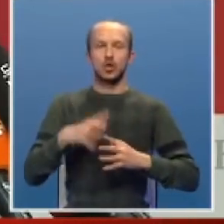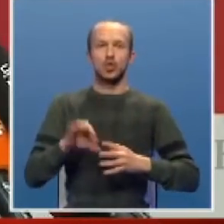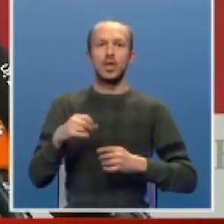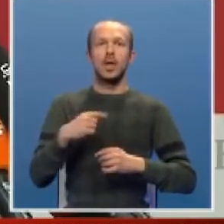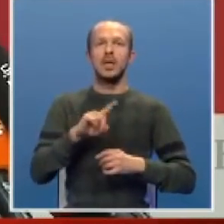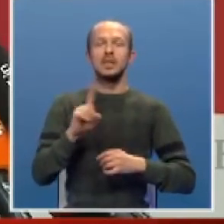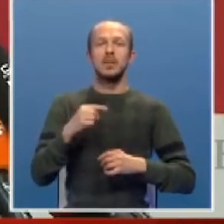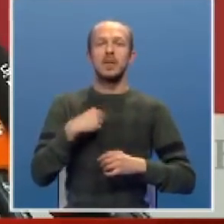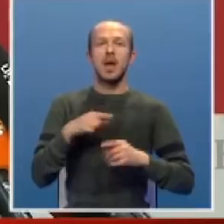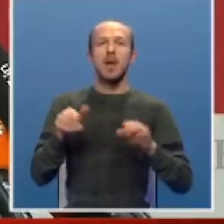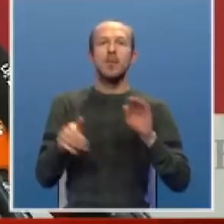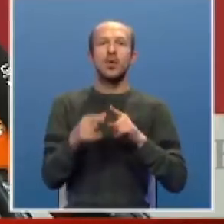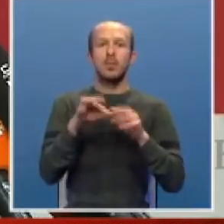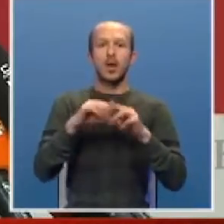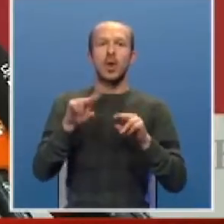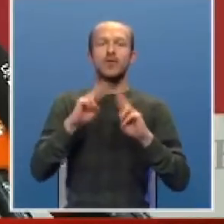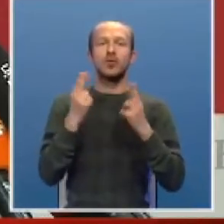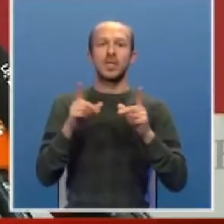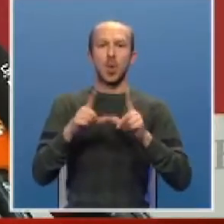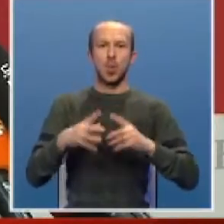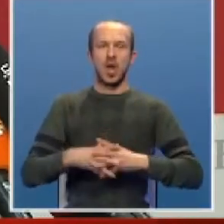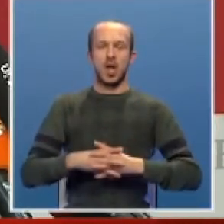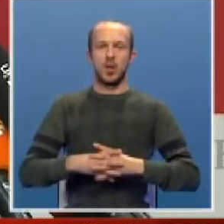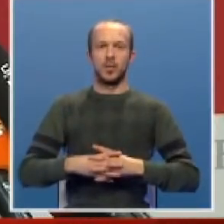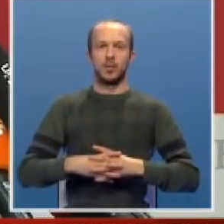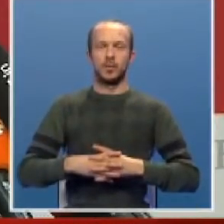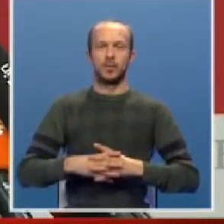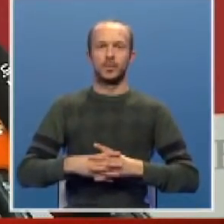ja nisam ja pod parol Evropske unije.